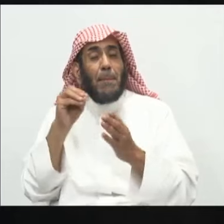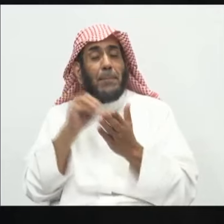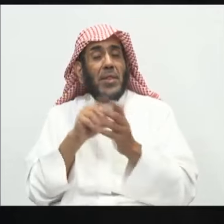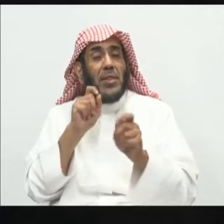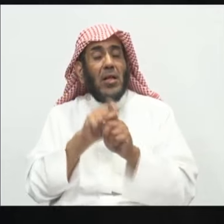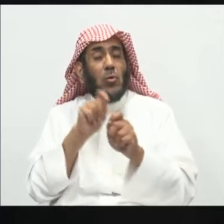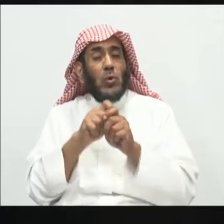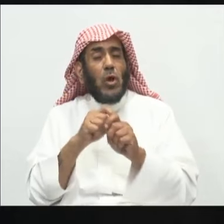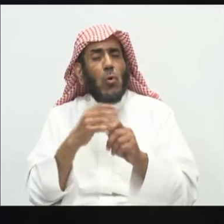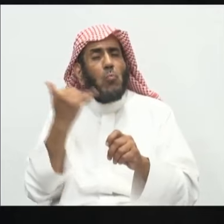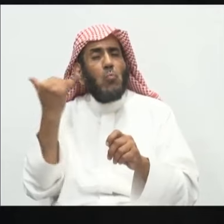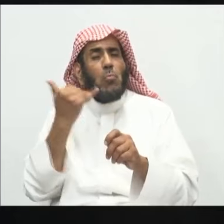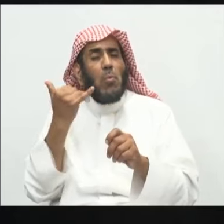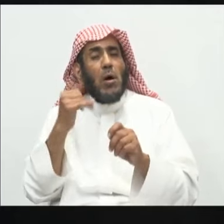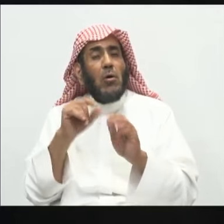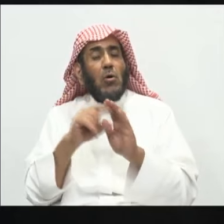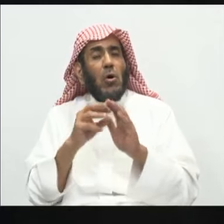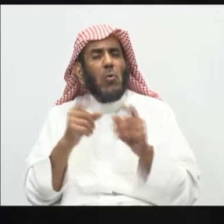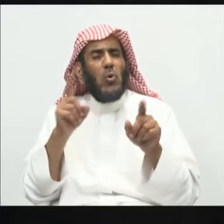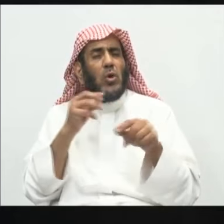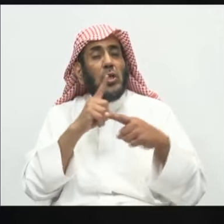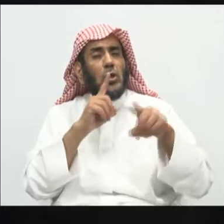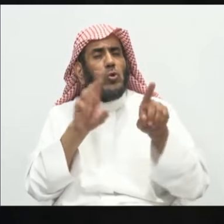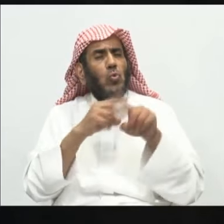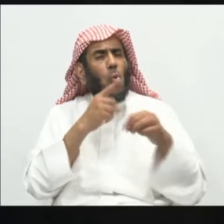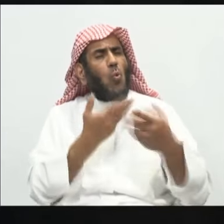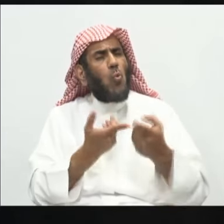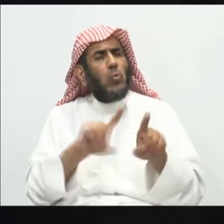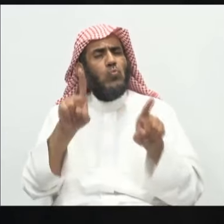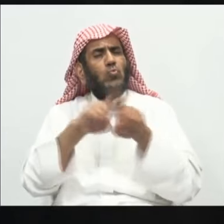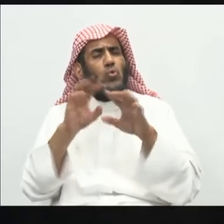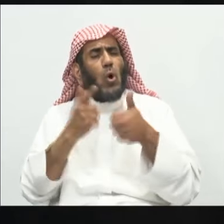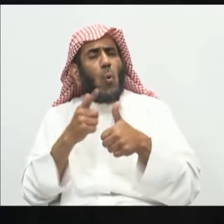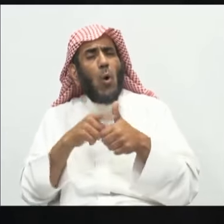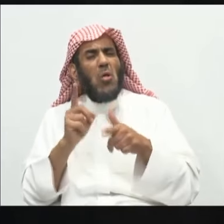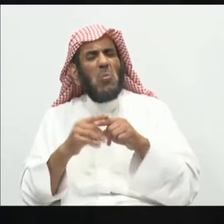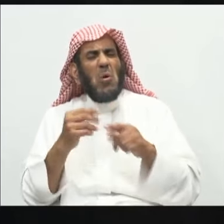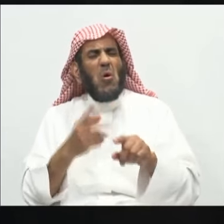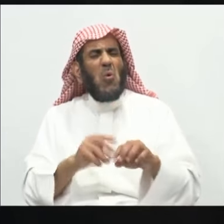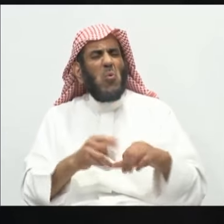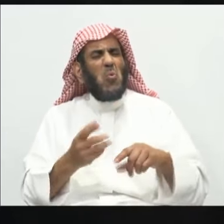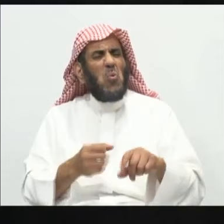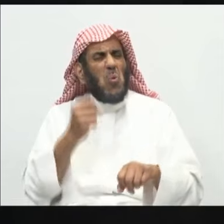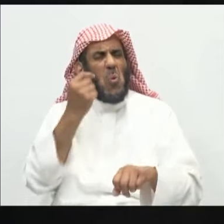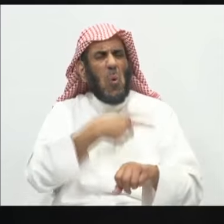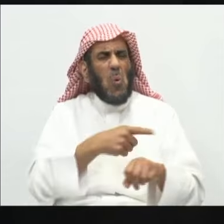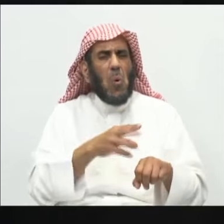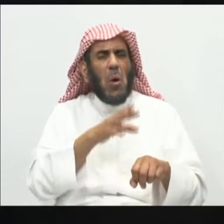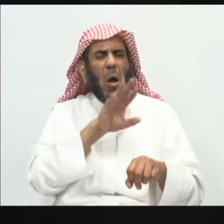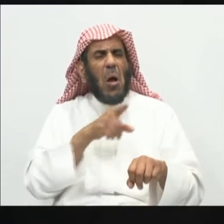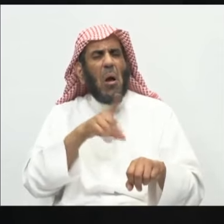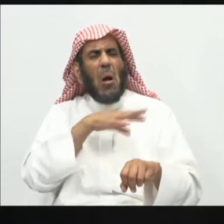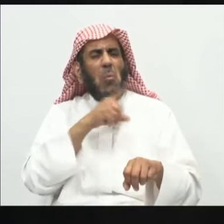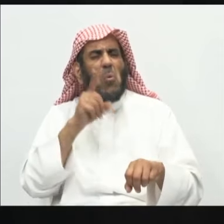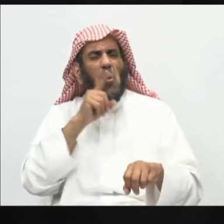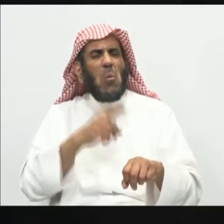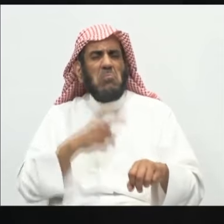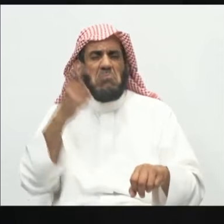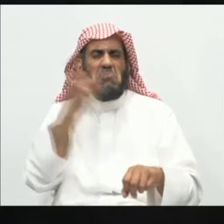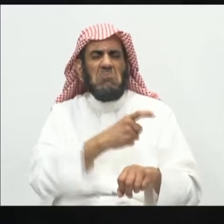ذكر مثلا بدايه الشرك ثم عقوق يعني معنى انه مصين الانسان بوالديه وانه البر طبعا ضد